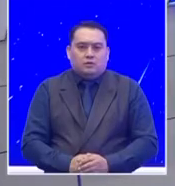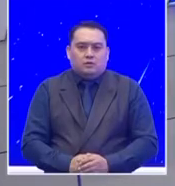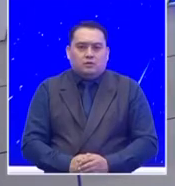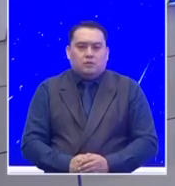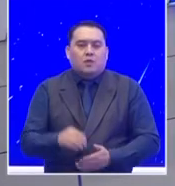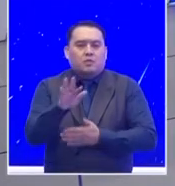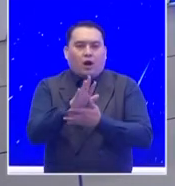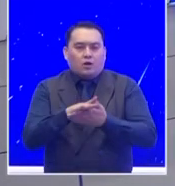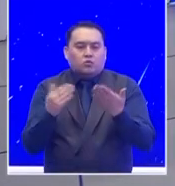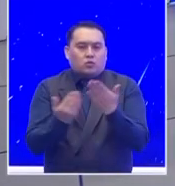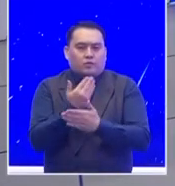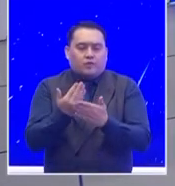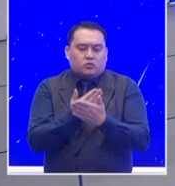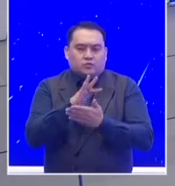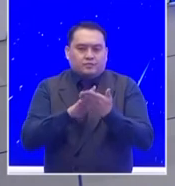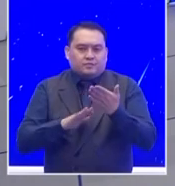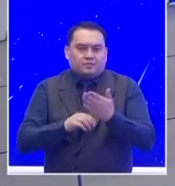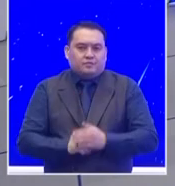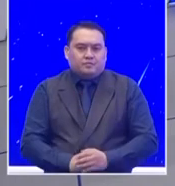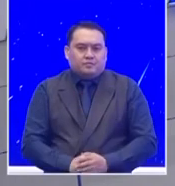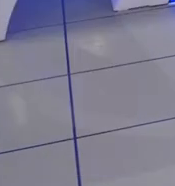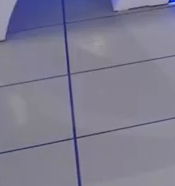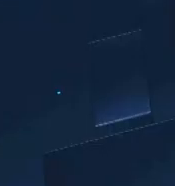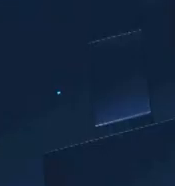Мы продолжаем наш выпуск. Смотрите далее.